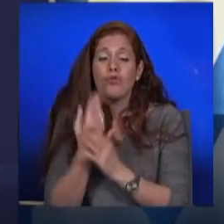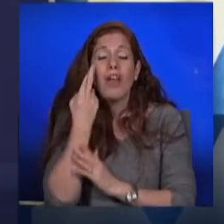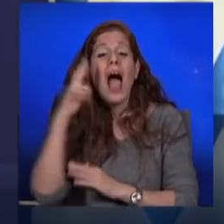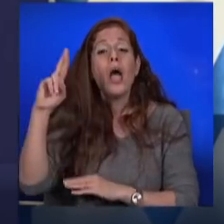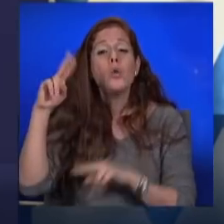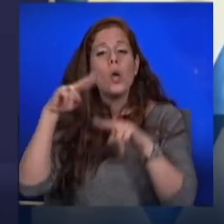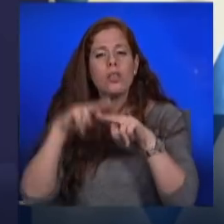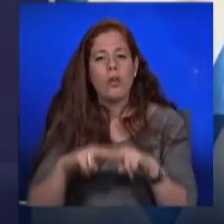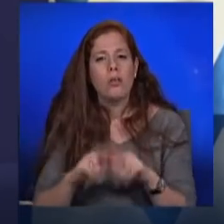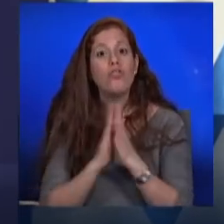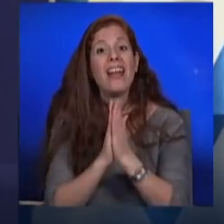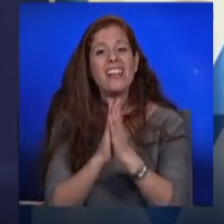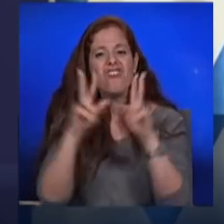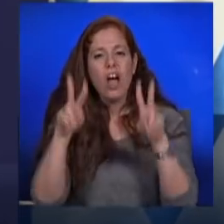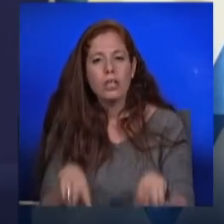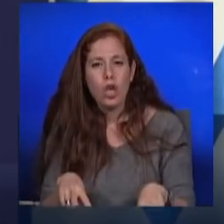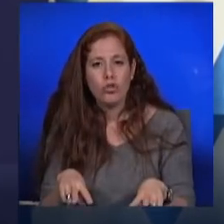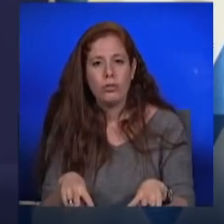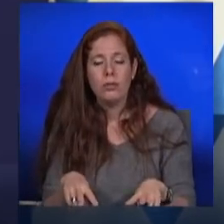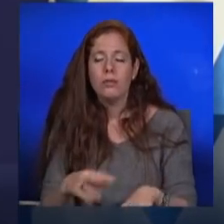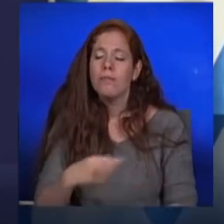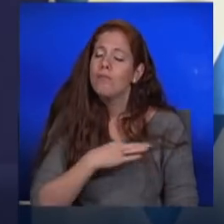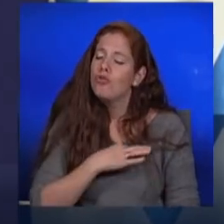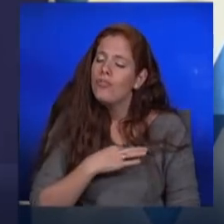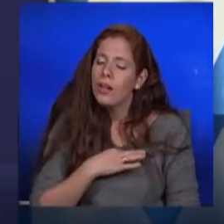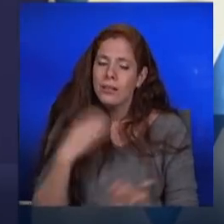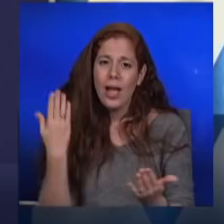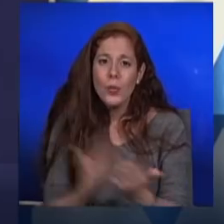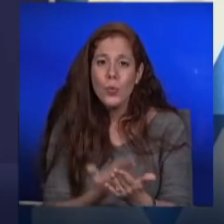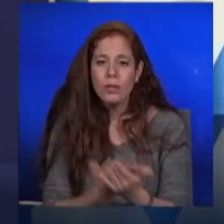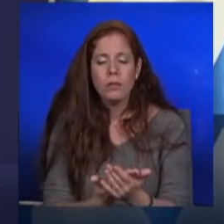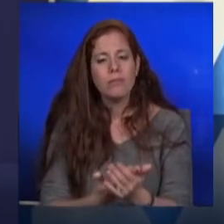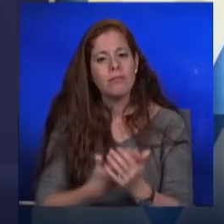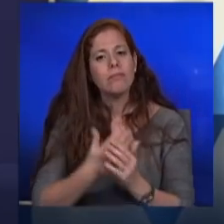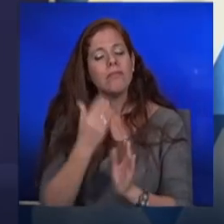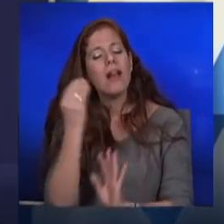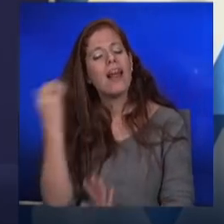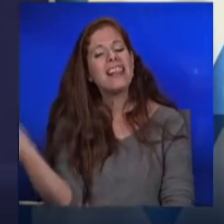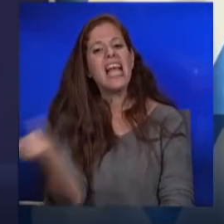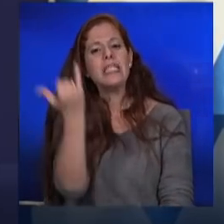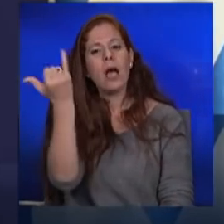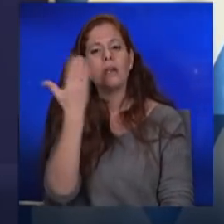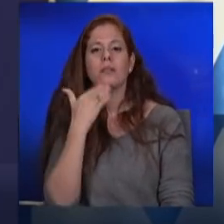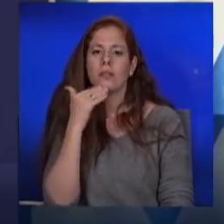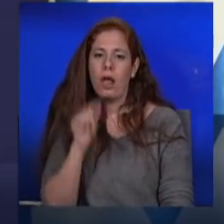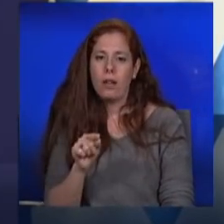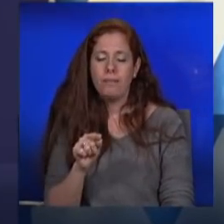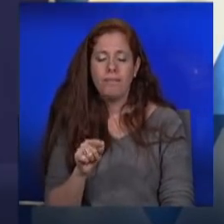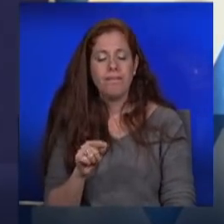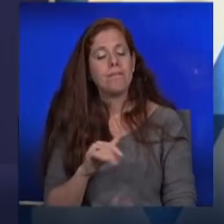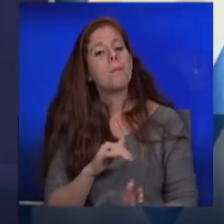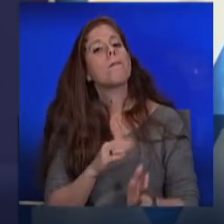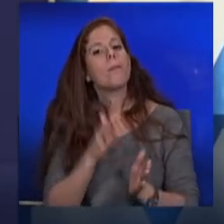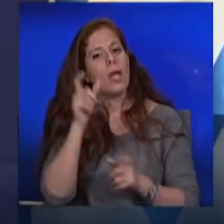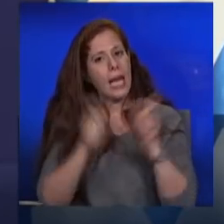שהתקווה התקיימה, היא בשבילי עדות לנצח ישראל. אזרחי ישראל,